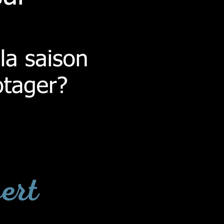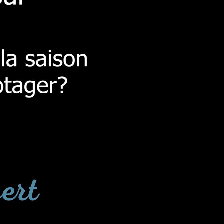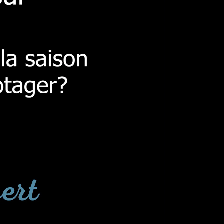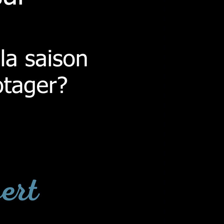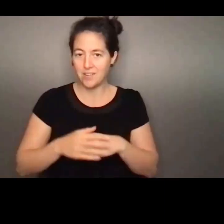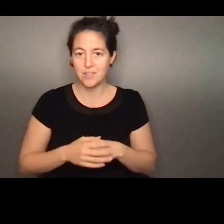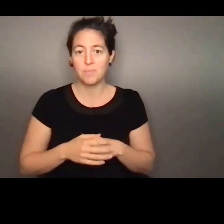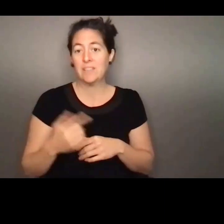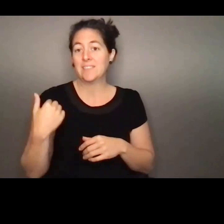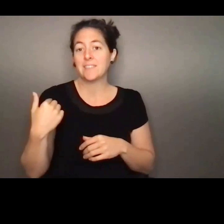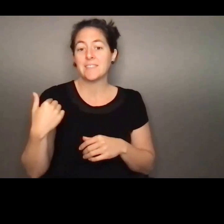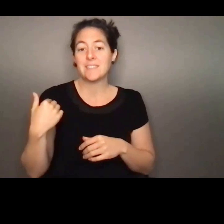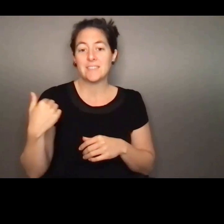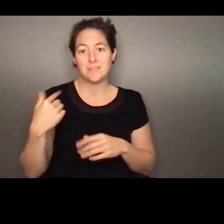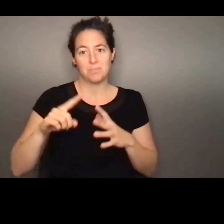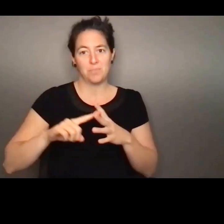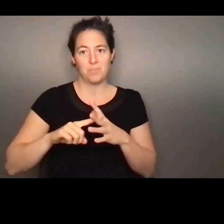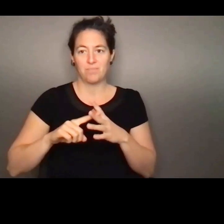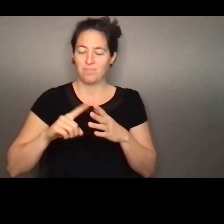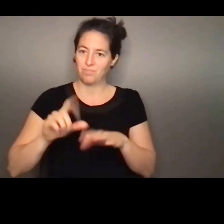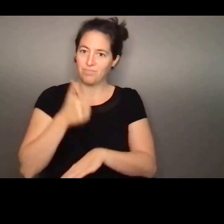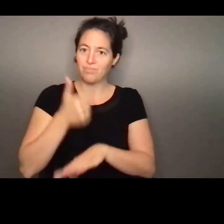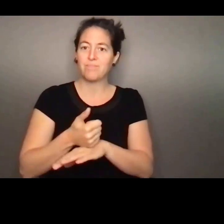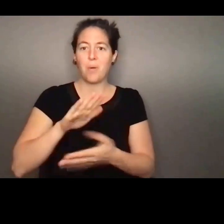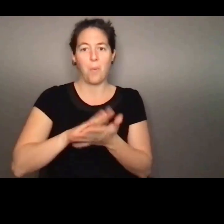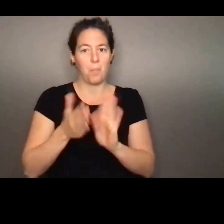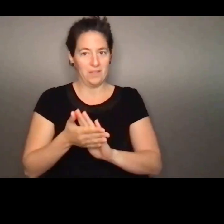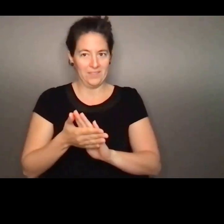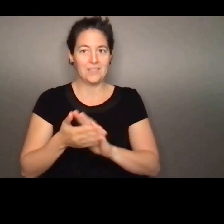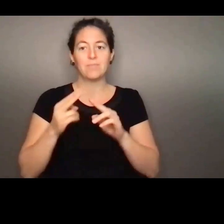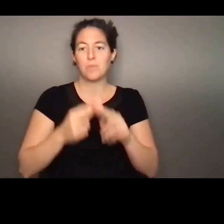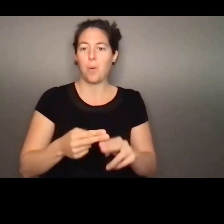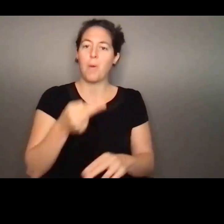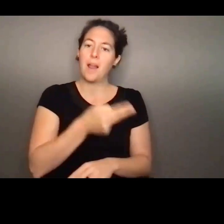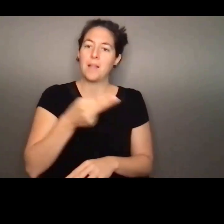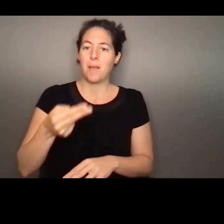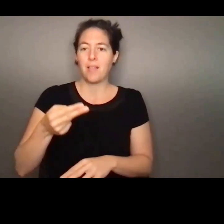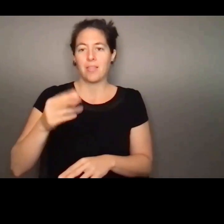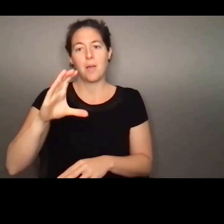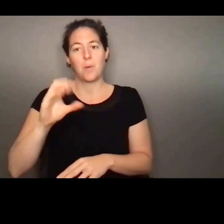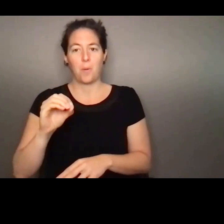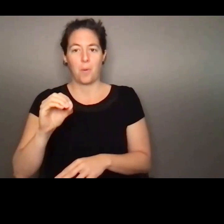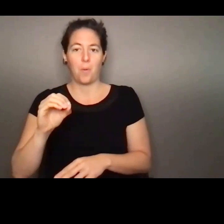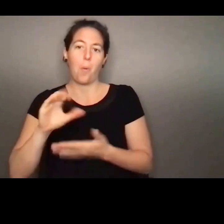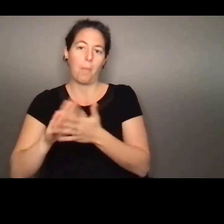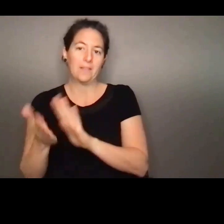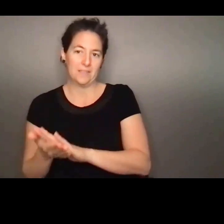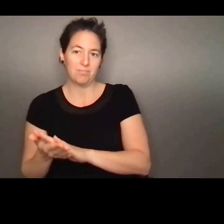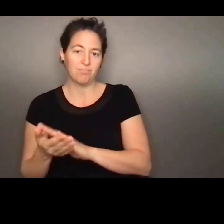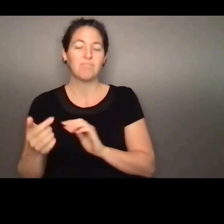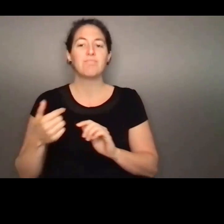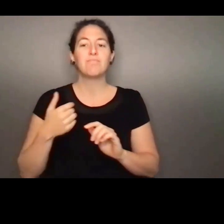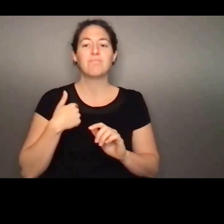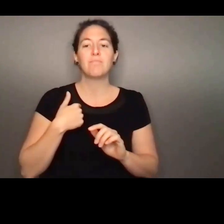J'ai récemment démarré une entreprise qui s'appelle Hélène Hébert Compagnie. Puis ce que je fais, c'est que j'enseigne